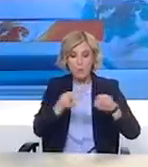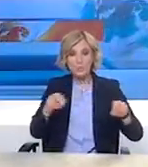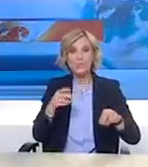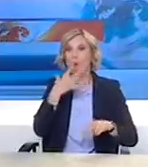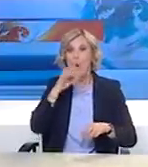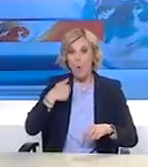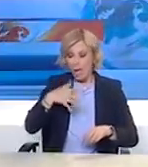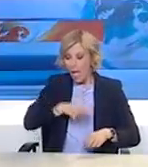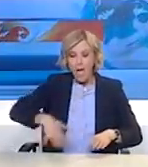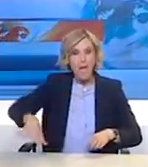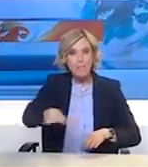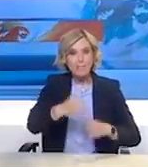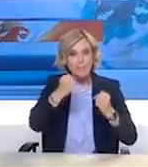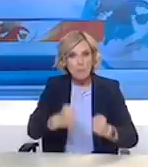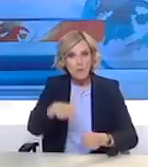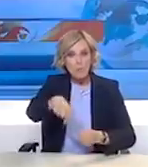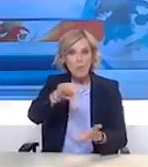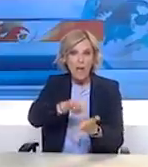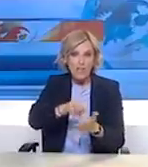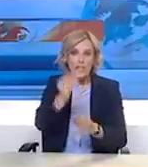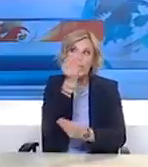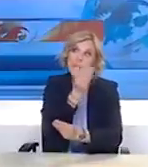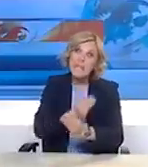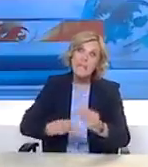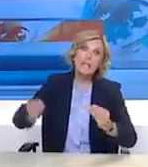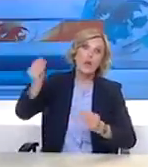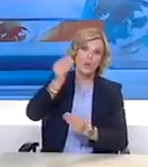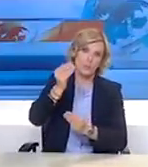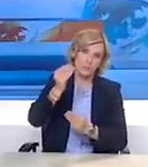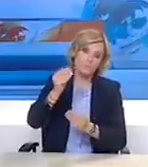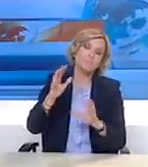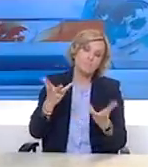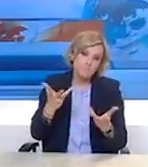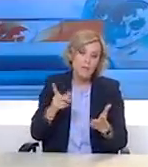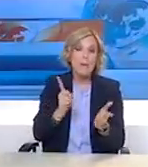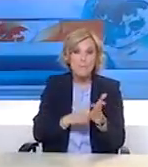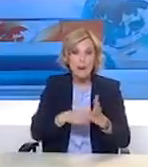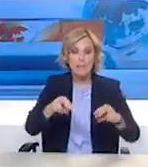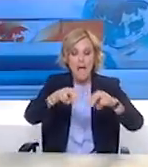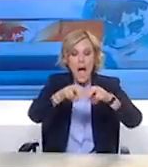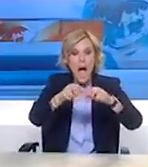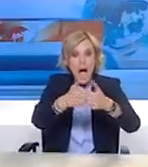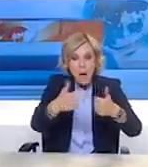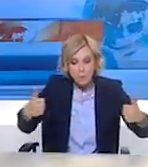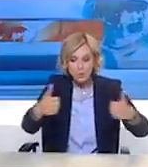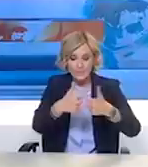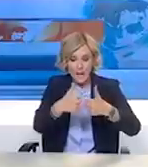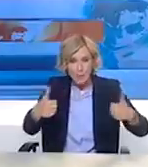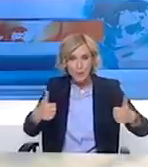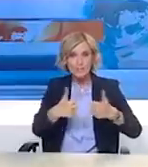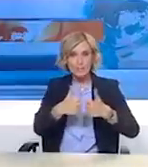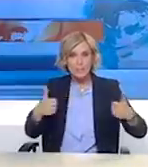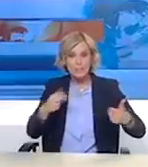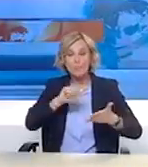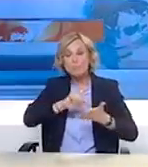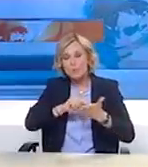τρόπο το τίμημα των περισσότερων ευκαιριών που απολαμβάνουμε στην πόλη. Και το να τηρήσουμε τις αποστάσεις γίνεται πιο δύσκολο. Θα πρέπει να είμαστε ακόμα